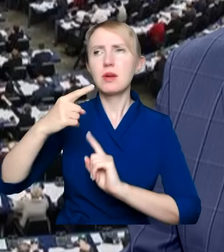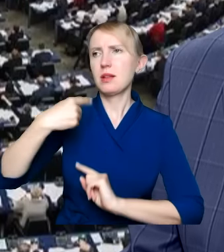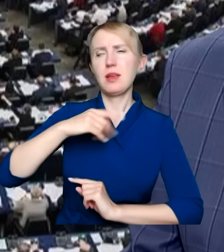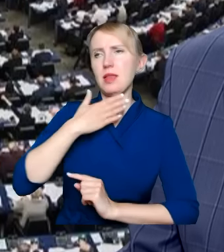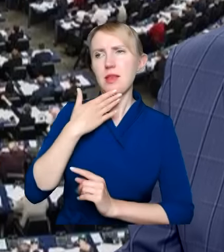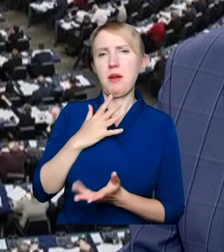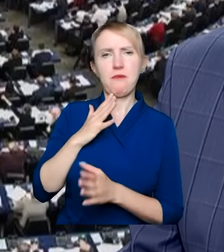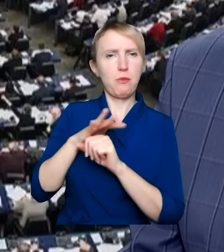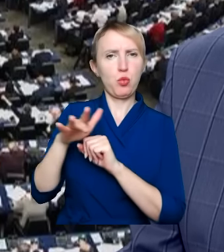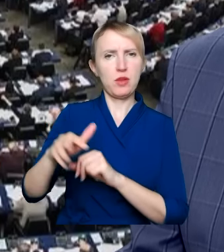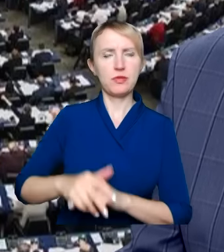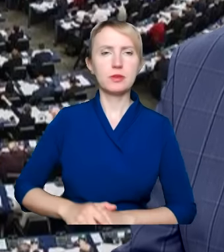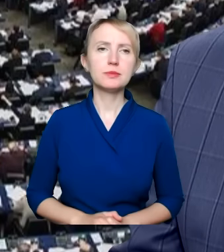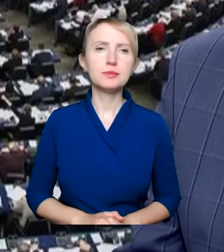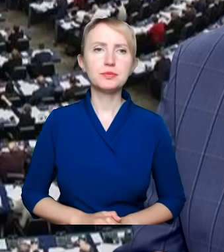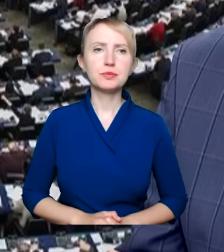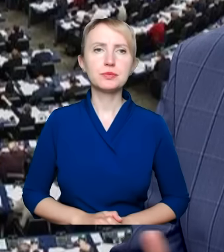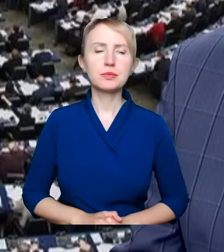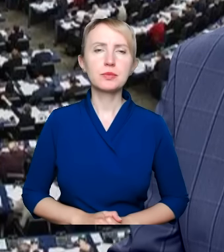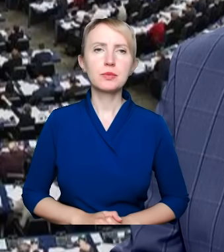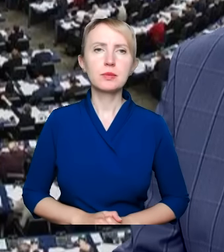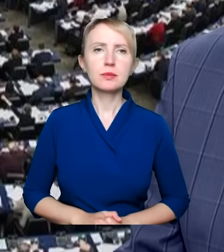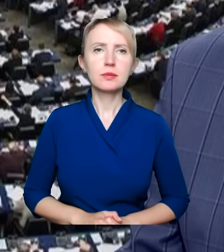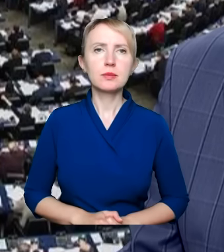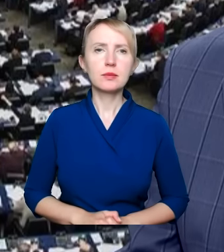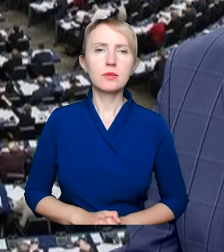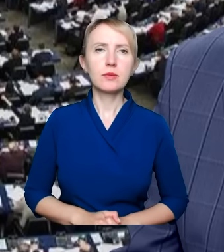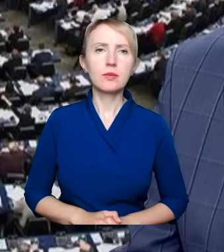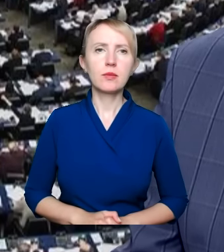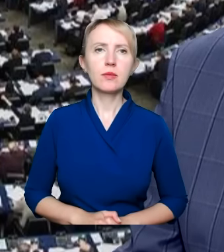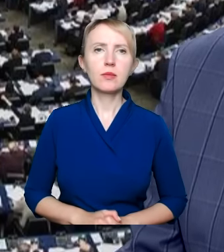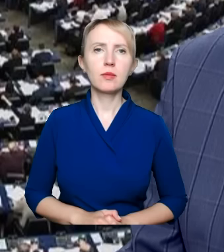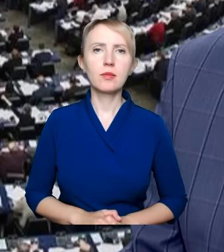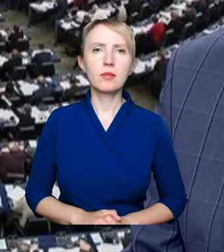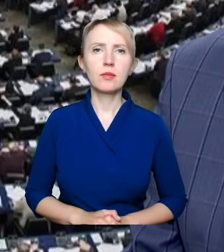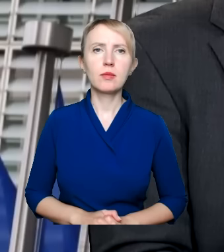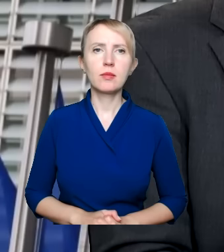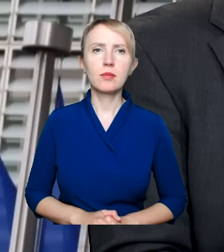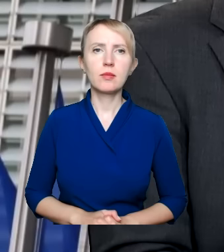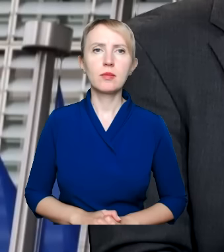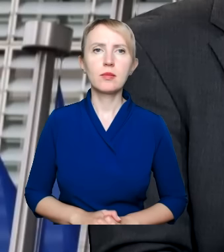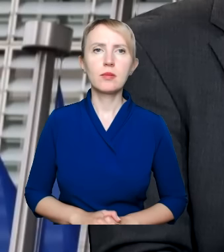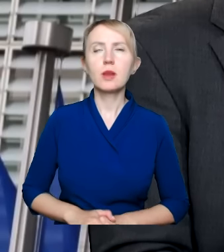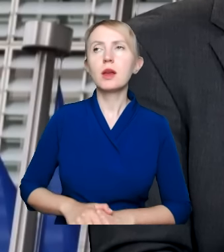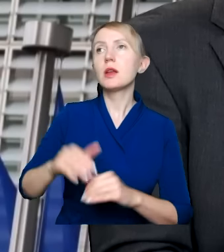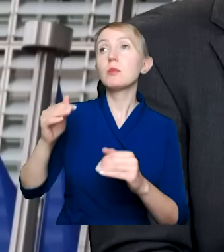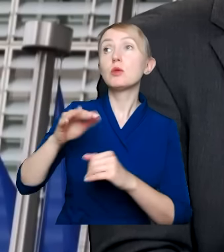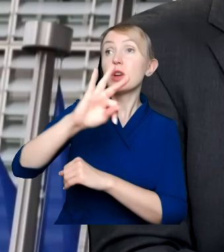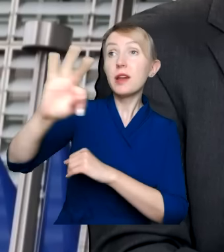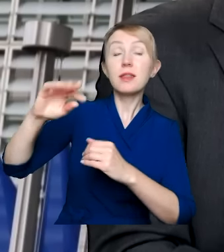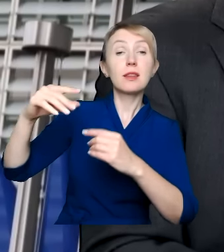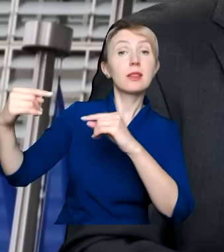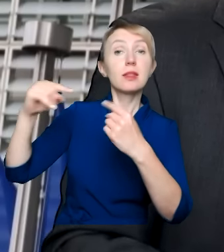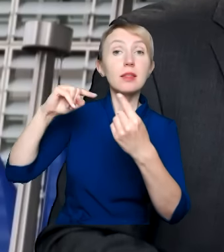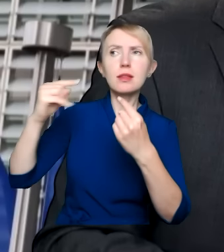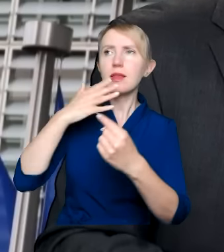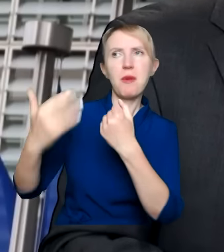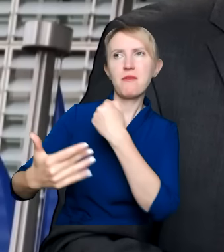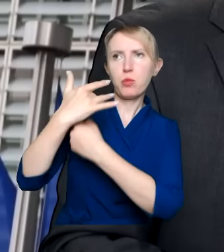mamy większego przełożenia i który być może nie ma bezpośredniego przełożenia na nas ale właśnie